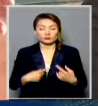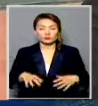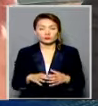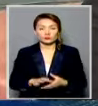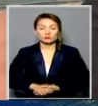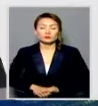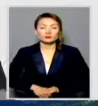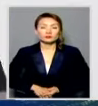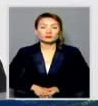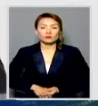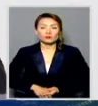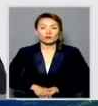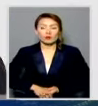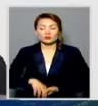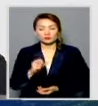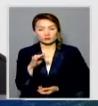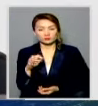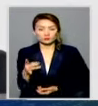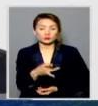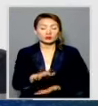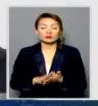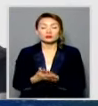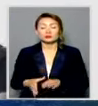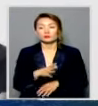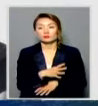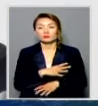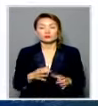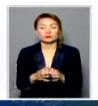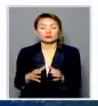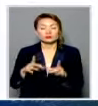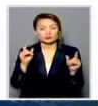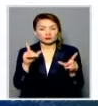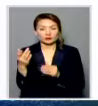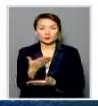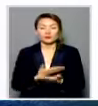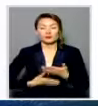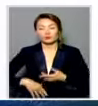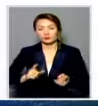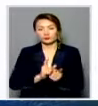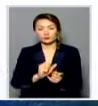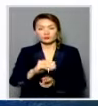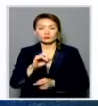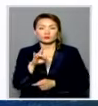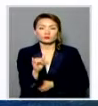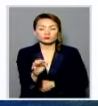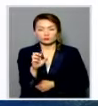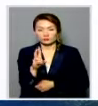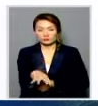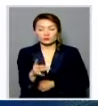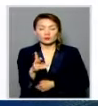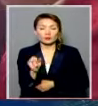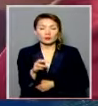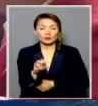учреждения. За счет акима района была организована мобильная выездная общественная приемная Атрауского областного филиала